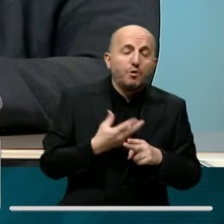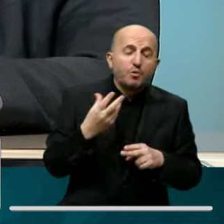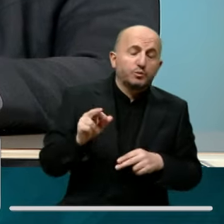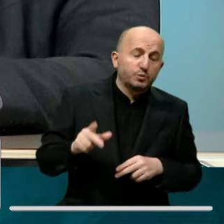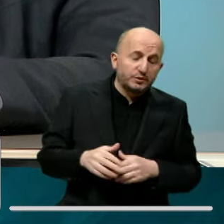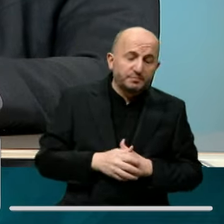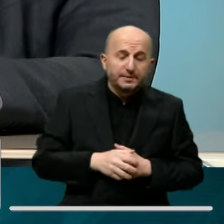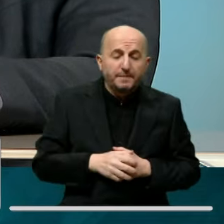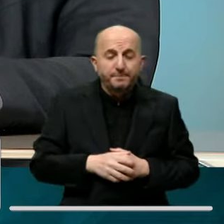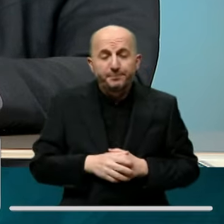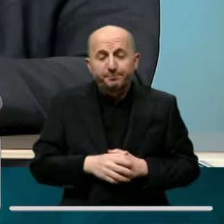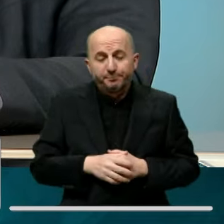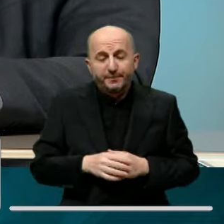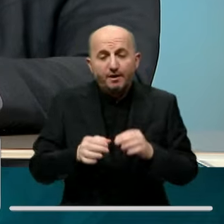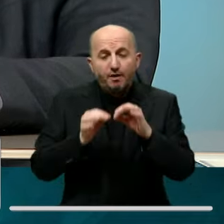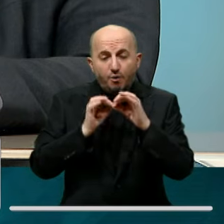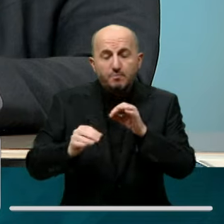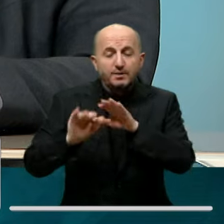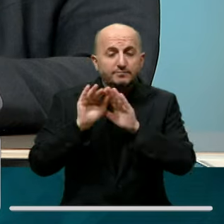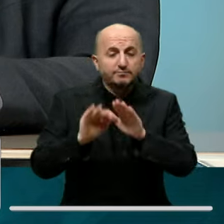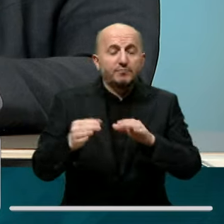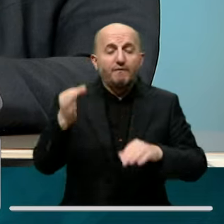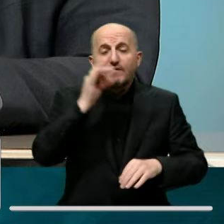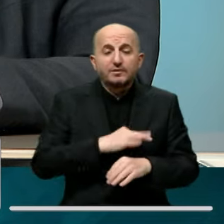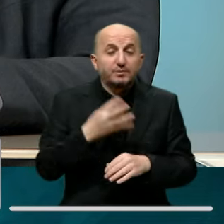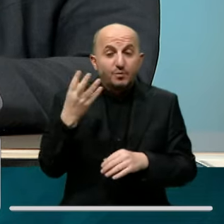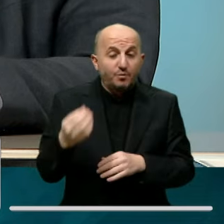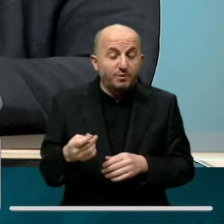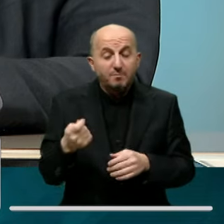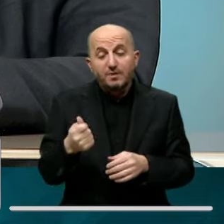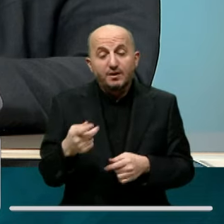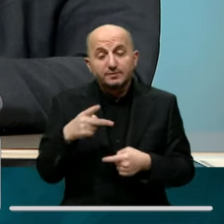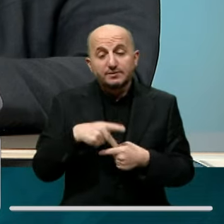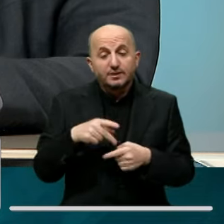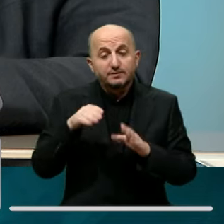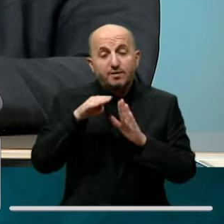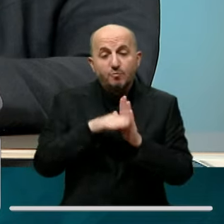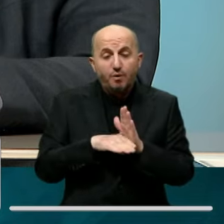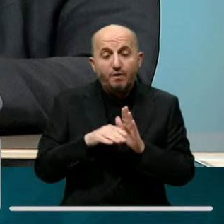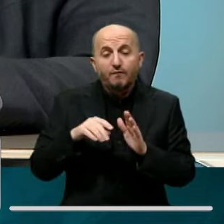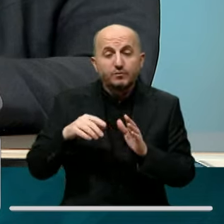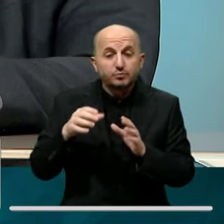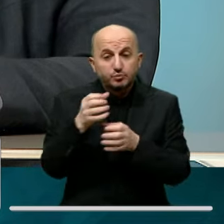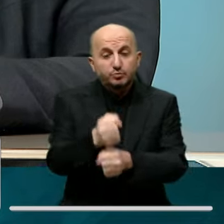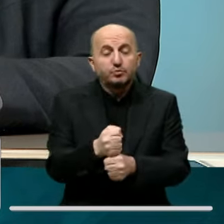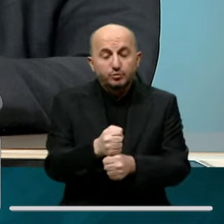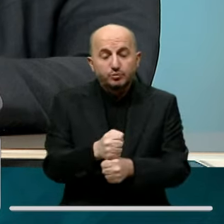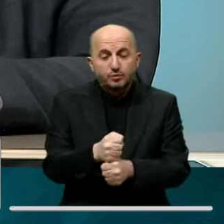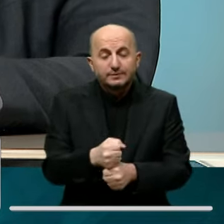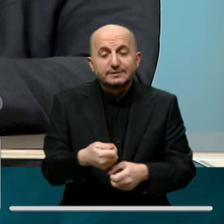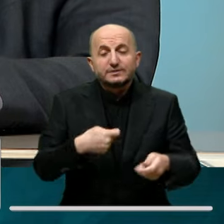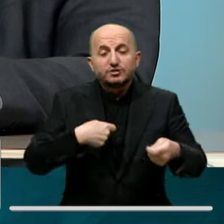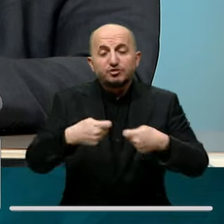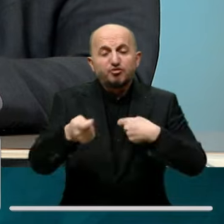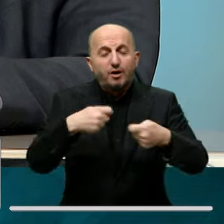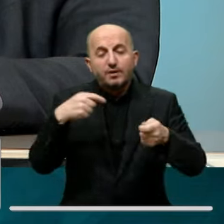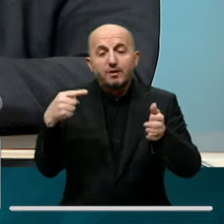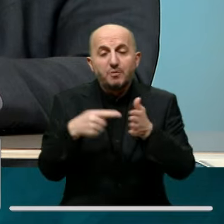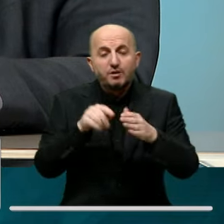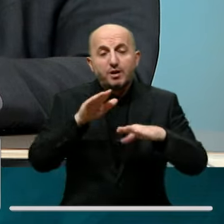gibi birilerine ve ekonomiye desteği olan, faydası olan para zekattan muaf tutuluyor. Ticari gayelerle yapılanlar zaten tamam, o